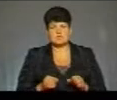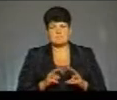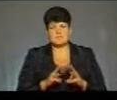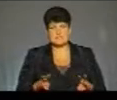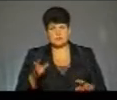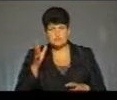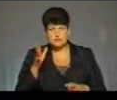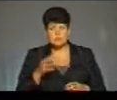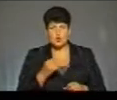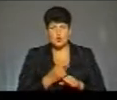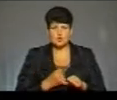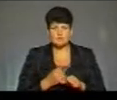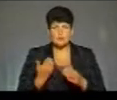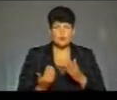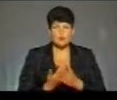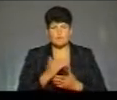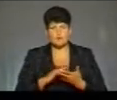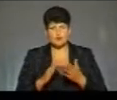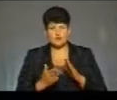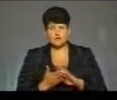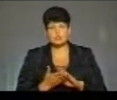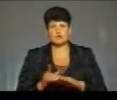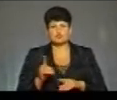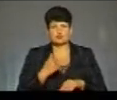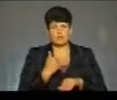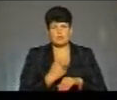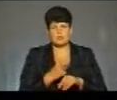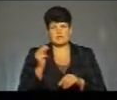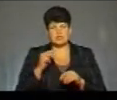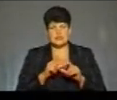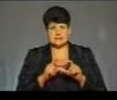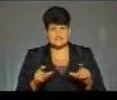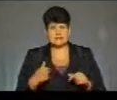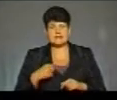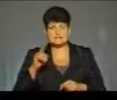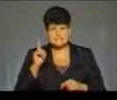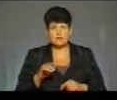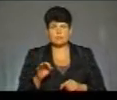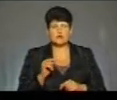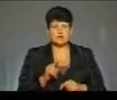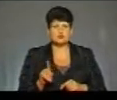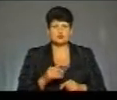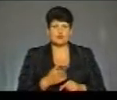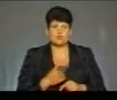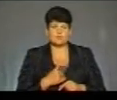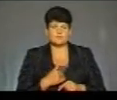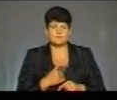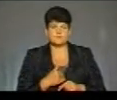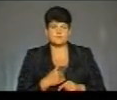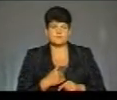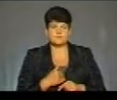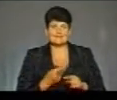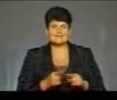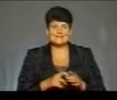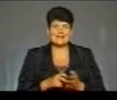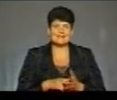що розроблене нове положення щодо опорних навчальних закладів. Я знаю про те, що хочуть